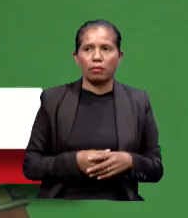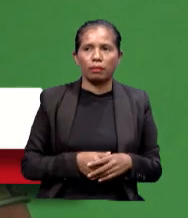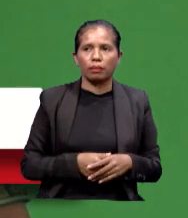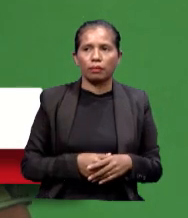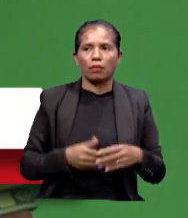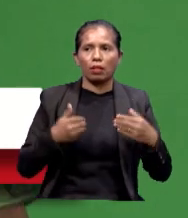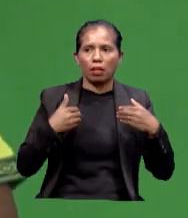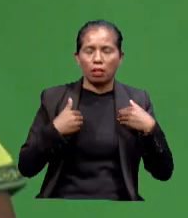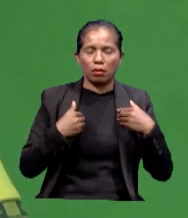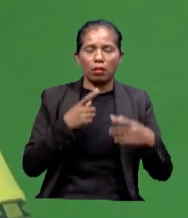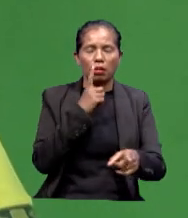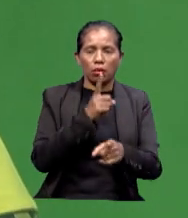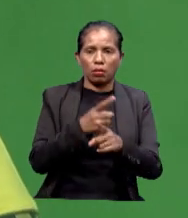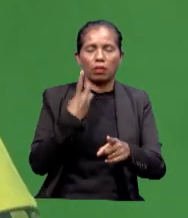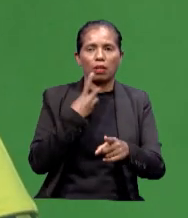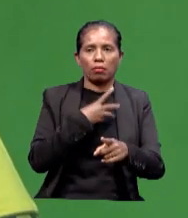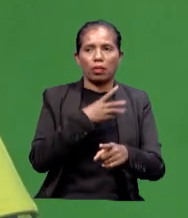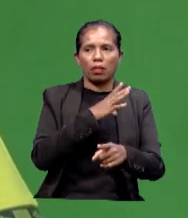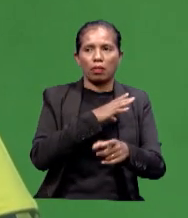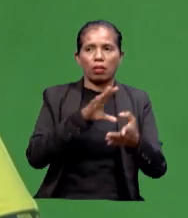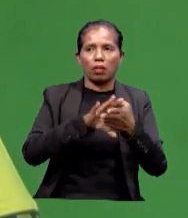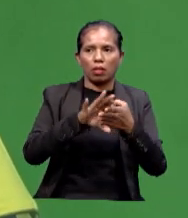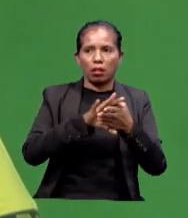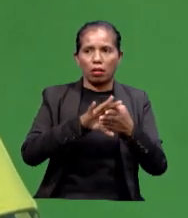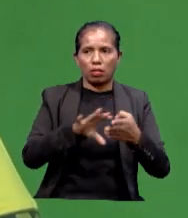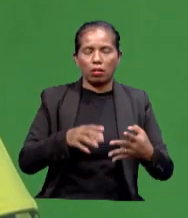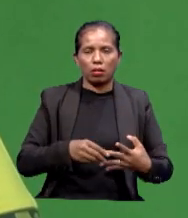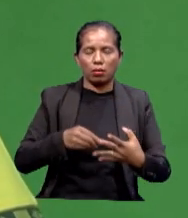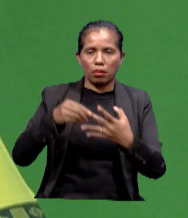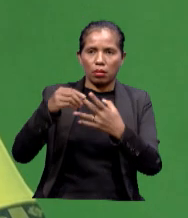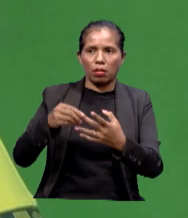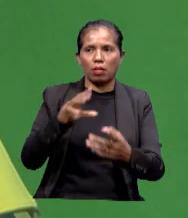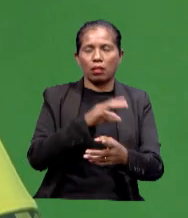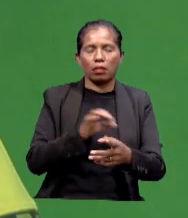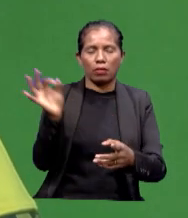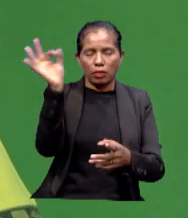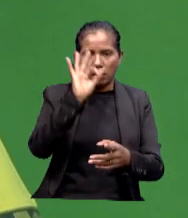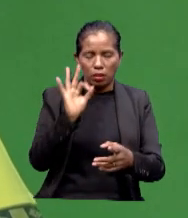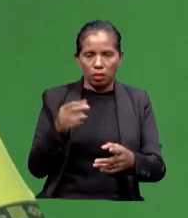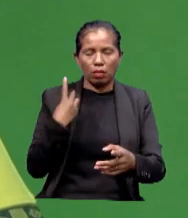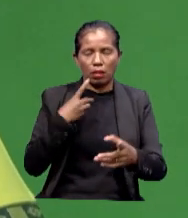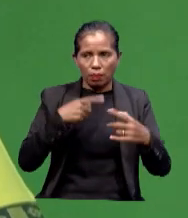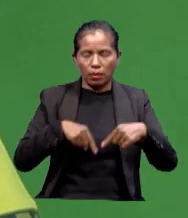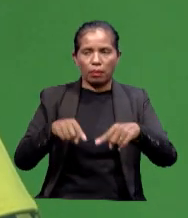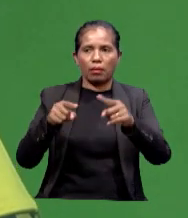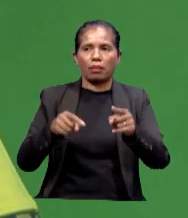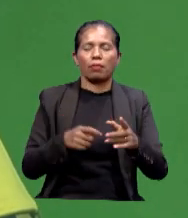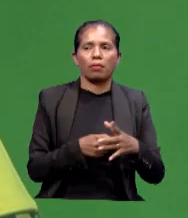ia certeza Roma mi hen certeza Roma ya carta Roma oficial husi liga ga federação para mi ba sim